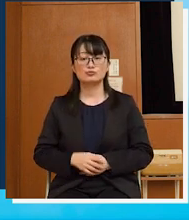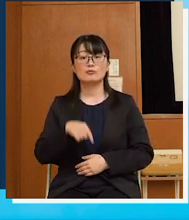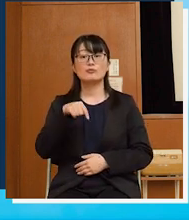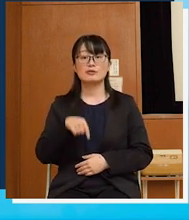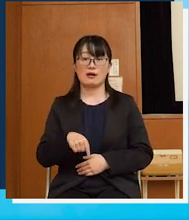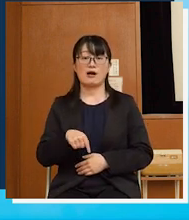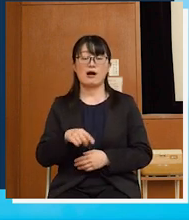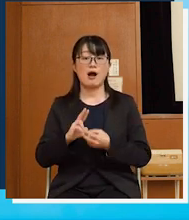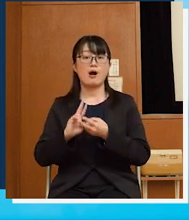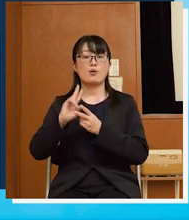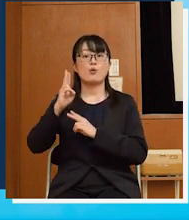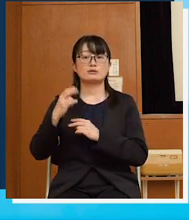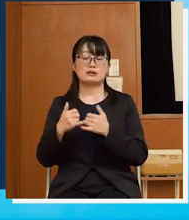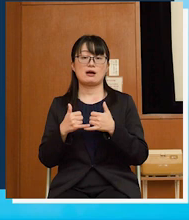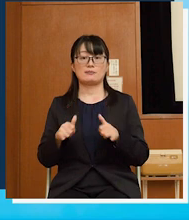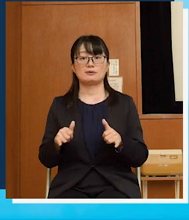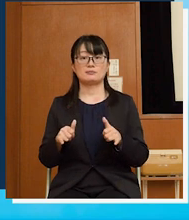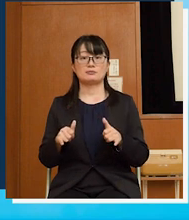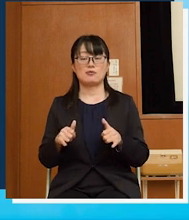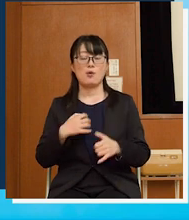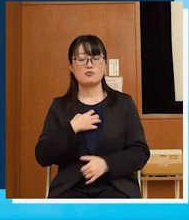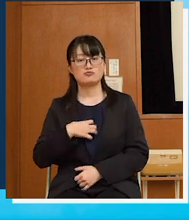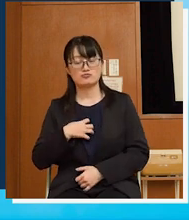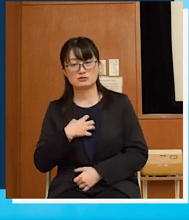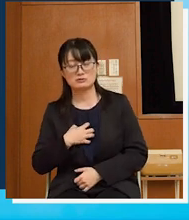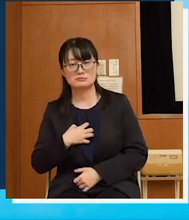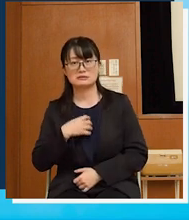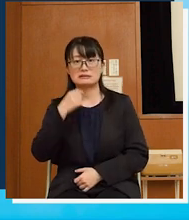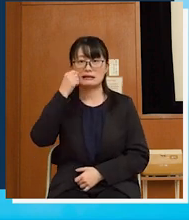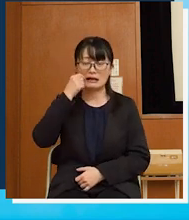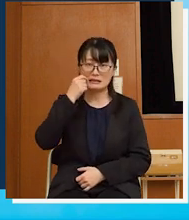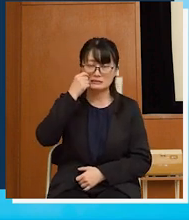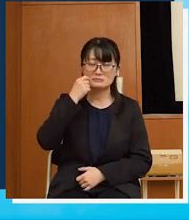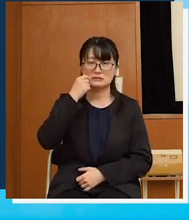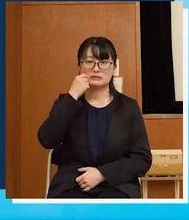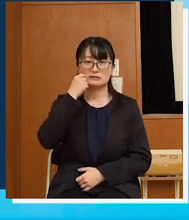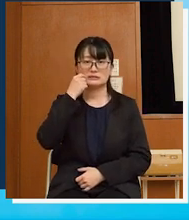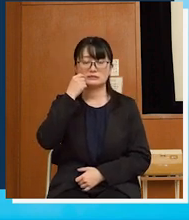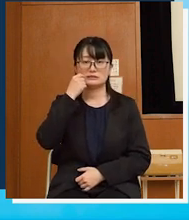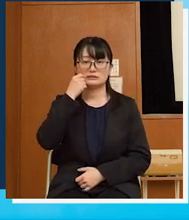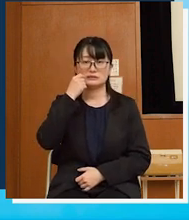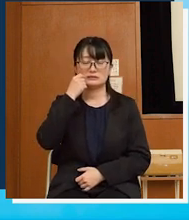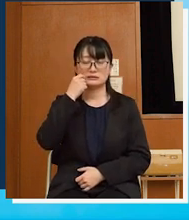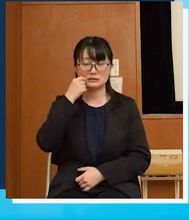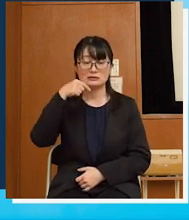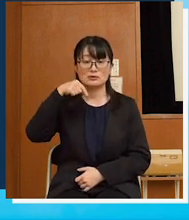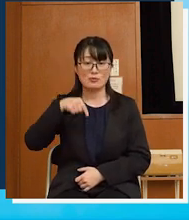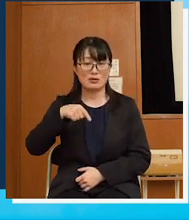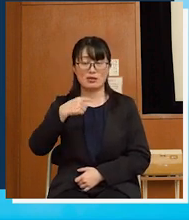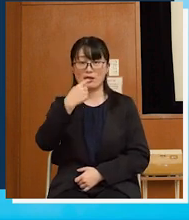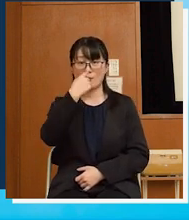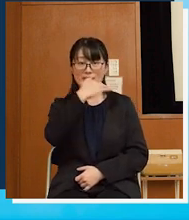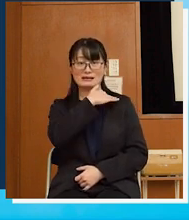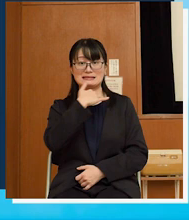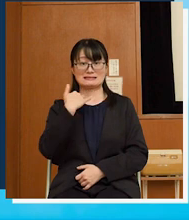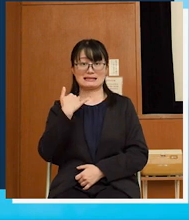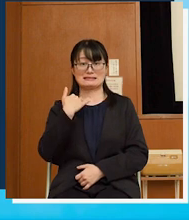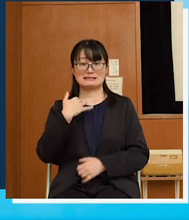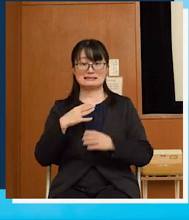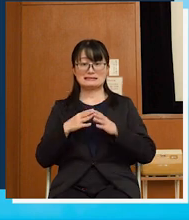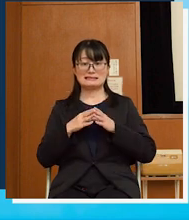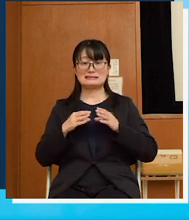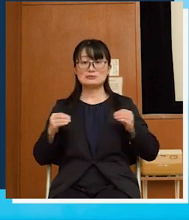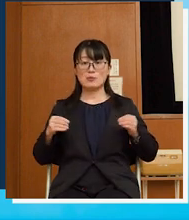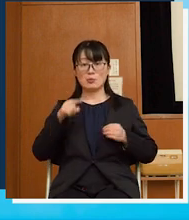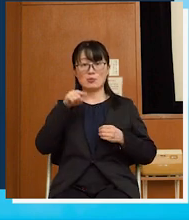沖縄県民の苦しみ悲しみといったことを私たち山と中本土